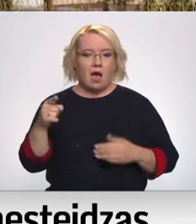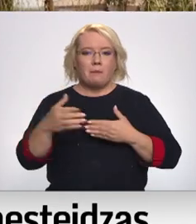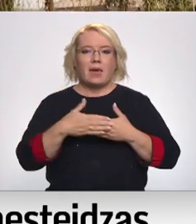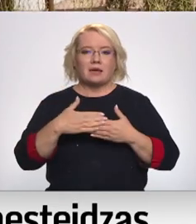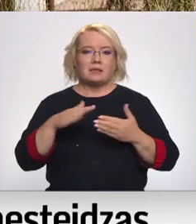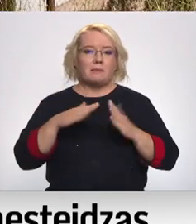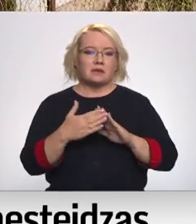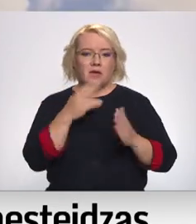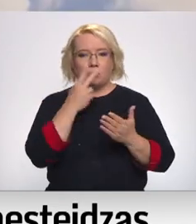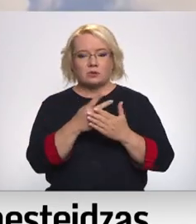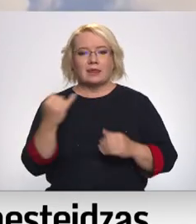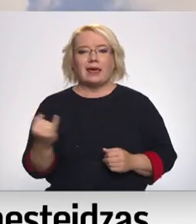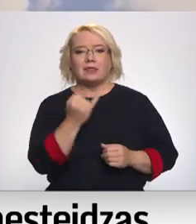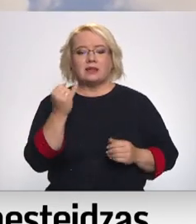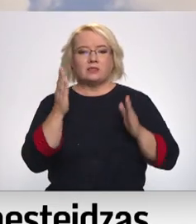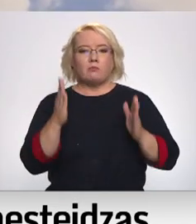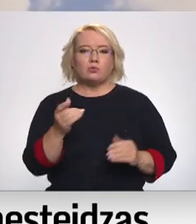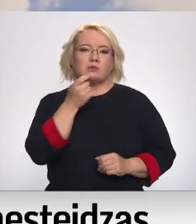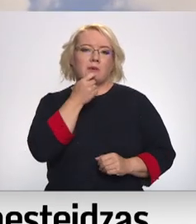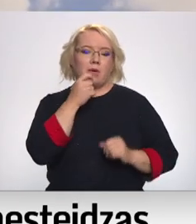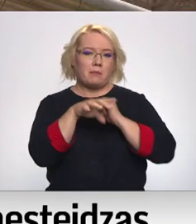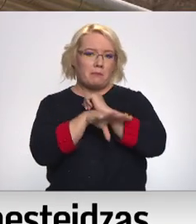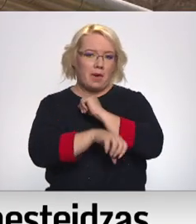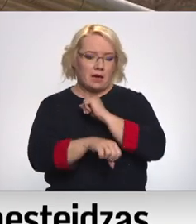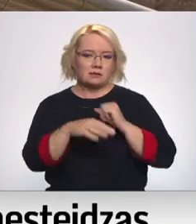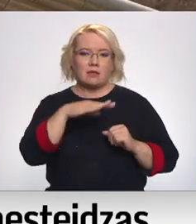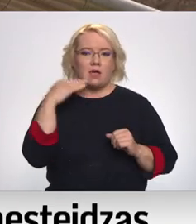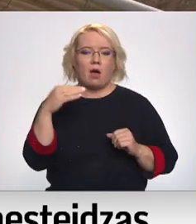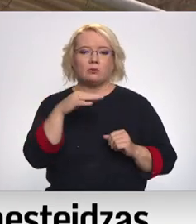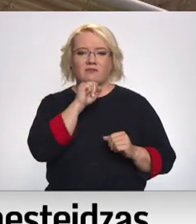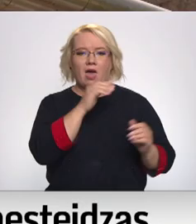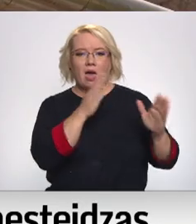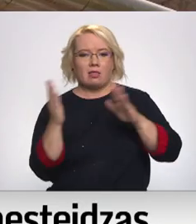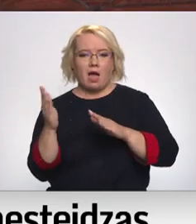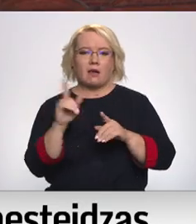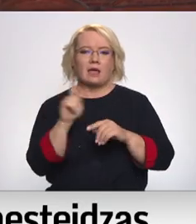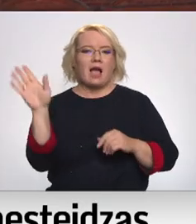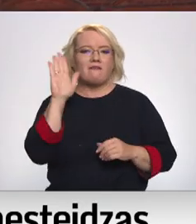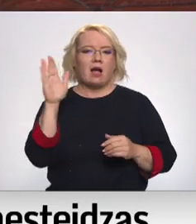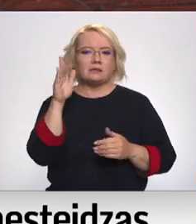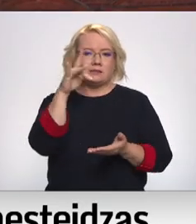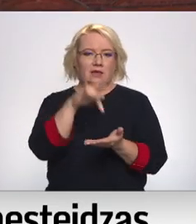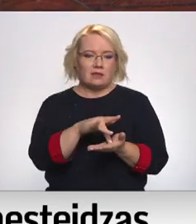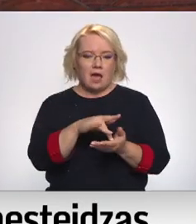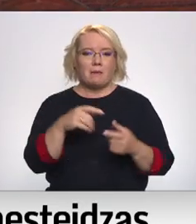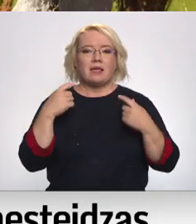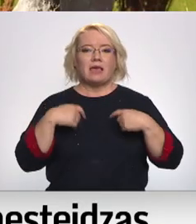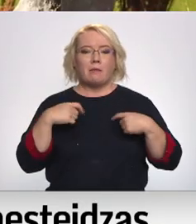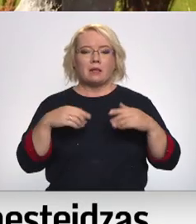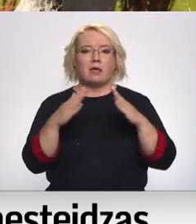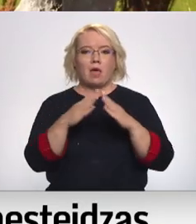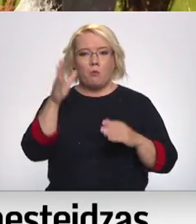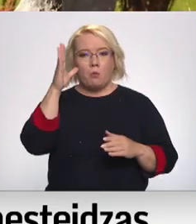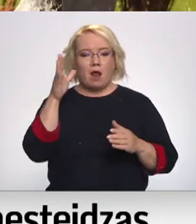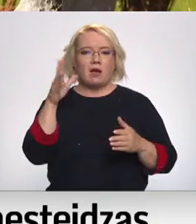pilsētās prognozē, ka interese radīsies septembra beigās, krietni vēlāk nekā valsts iekšzemē. Savukārt Jēkabpilī nav pārvaldē